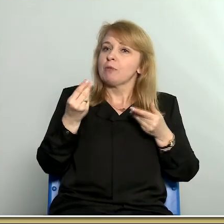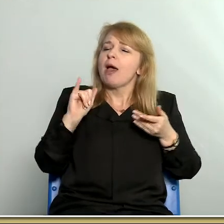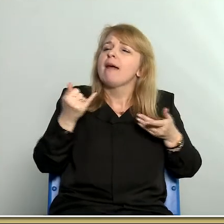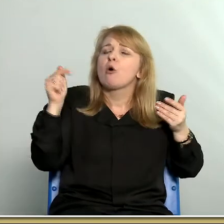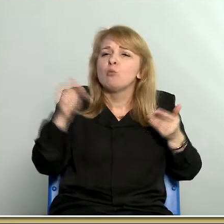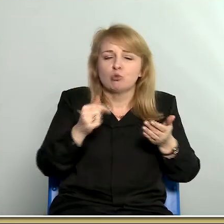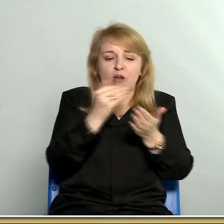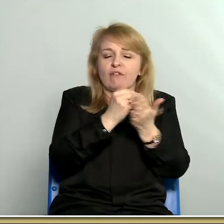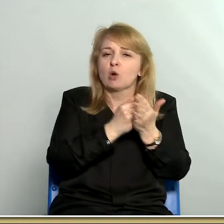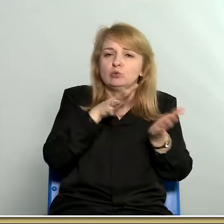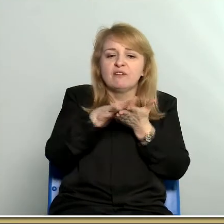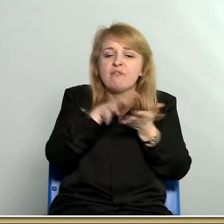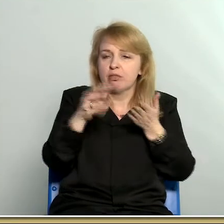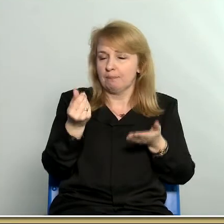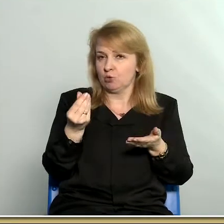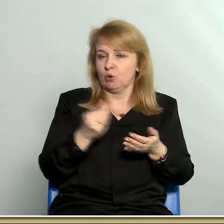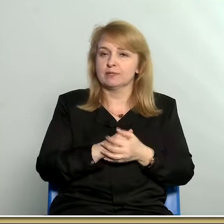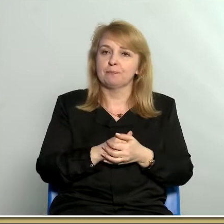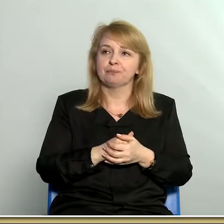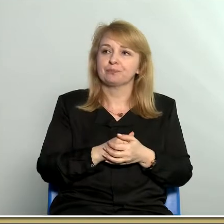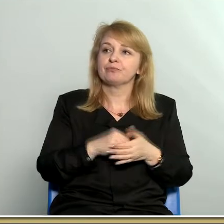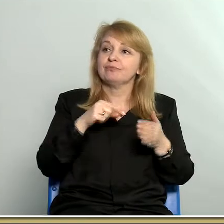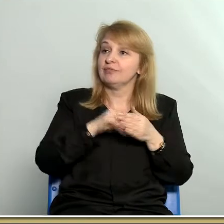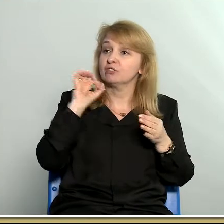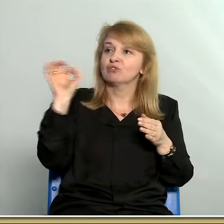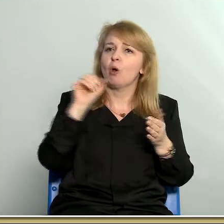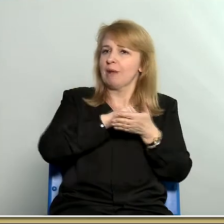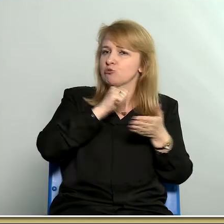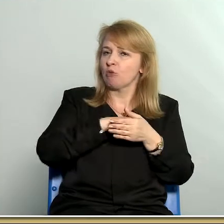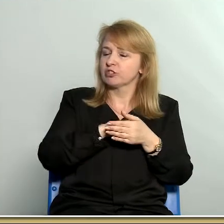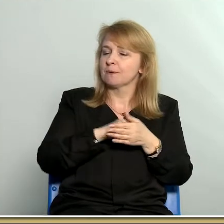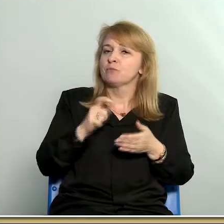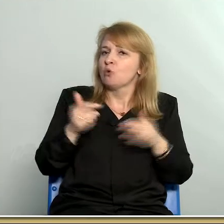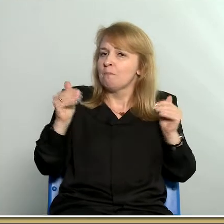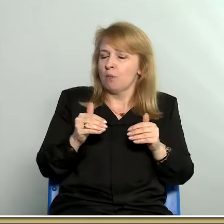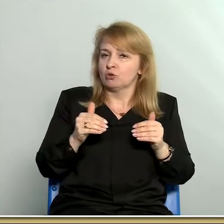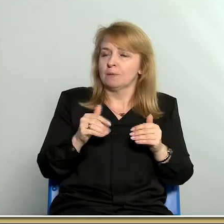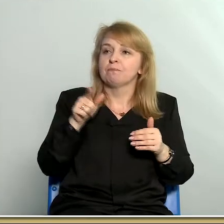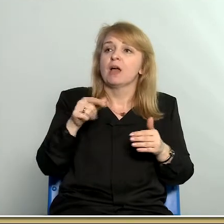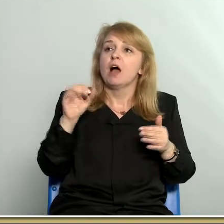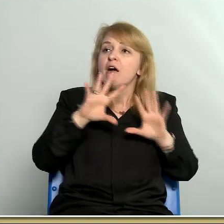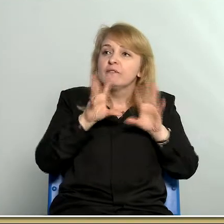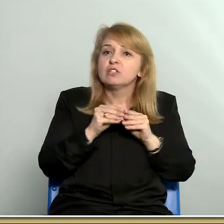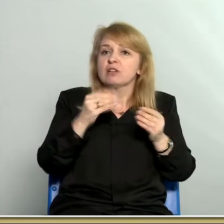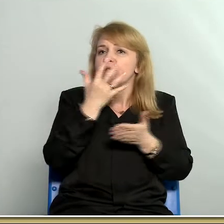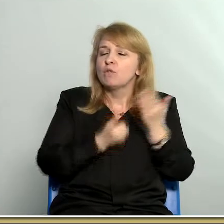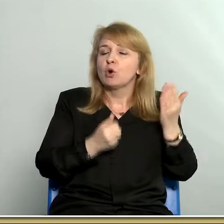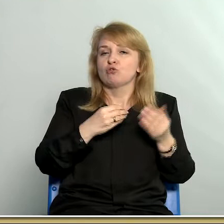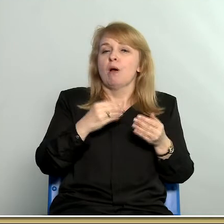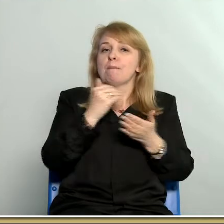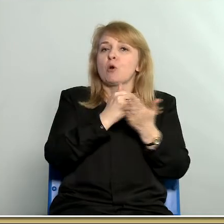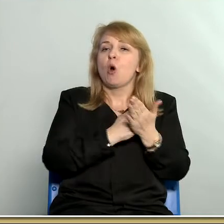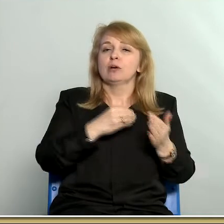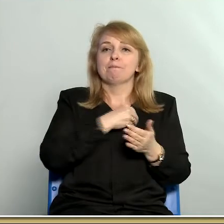te pieniądze. E-potencjał Mazowsza. No tu dzielimy alokacje z programem pracyjnym Polska Cyfrowa, jakbyśmy spojrzeli na linię